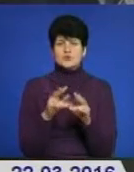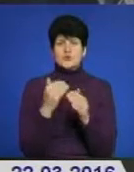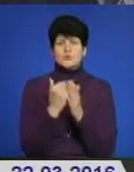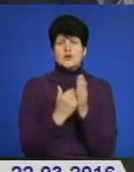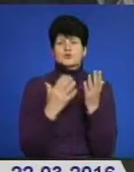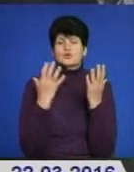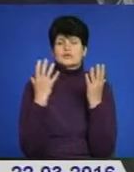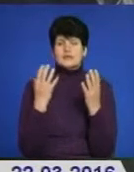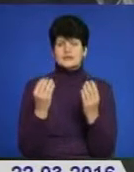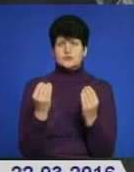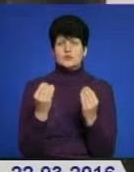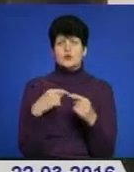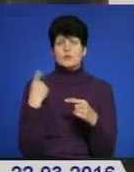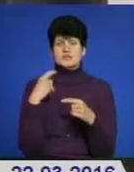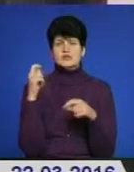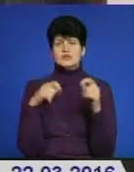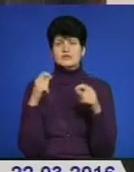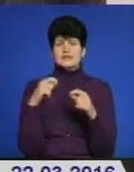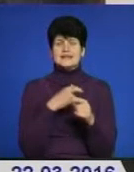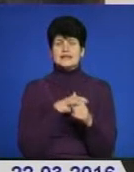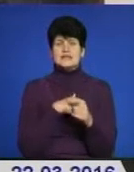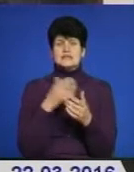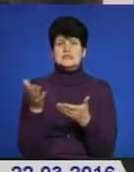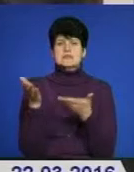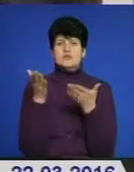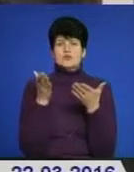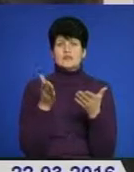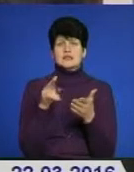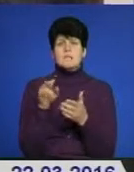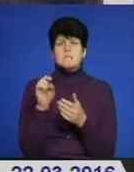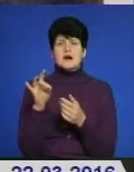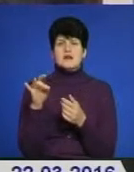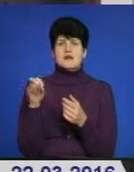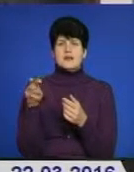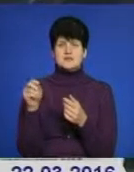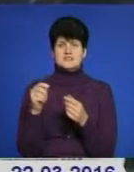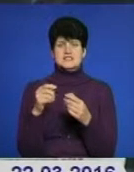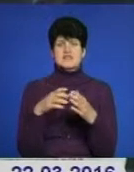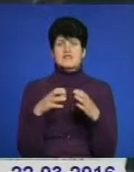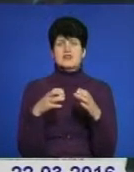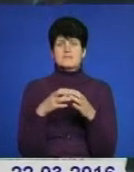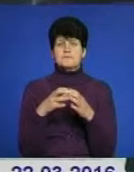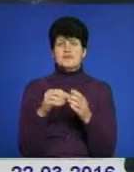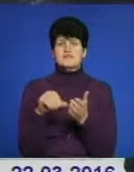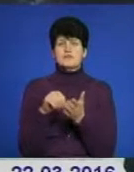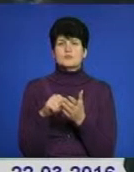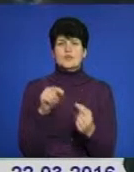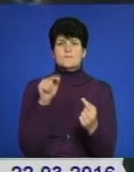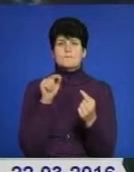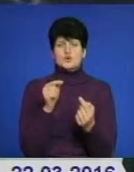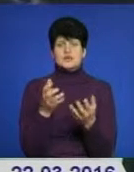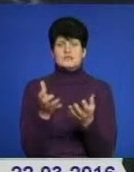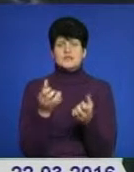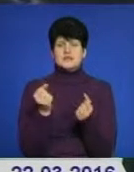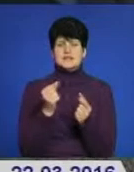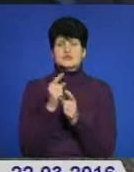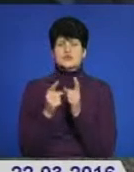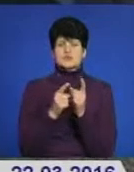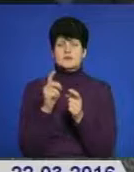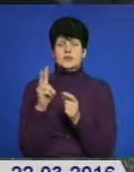денного на обласній конференції делегати запропонували парламентській фракції «Батьківщина» виступити проти прийняття змін до